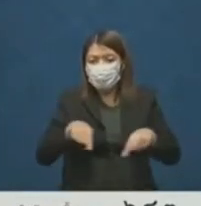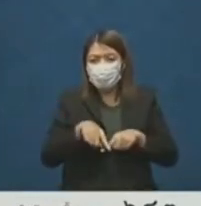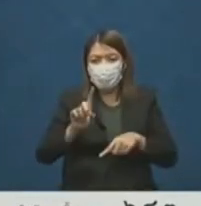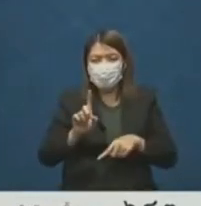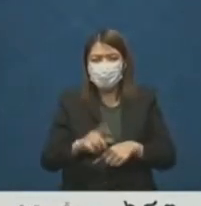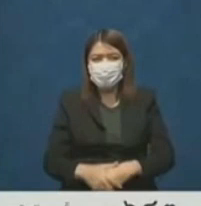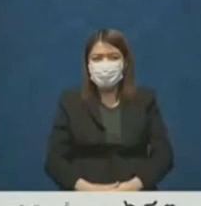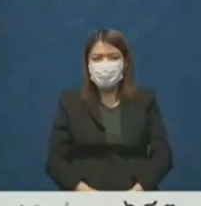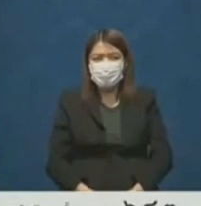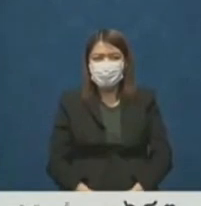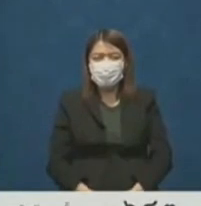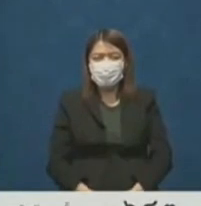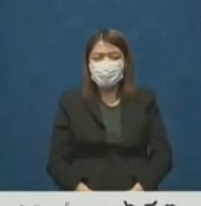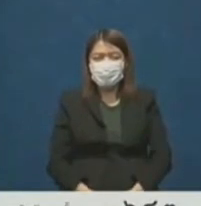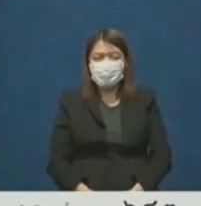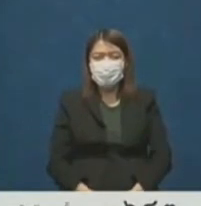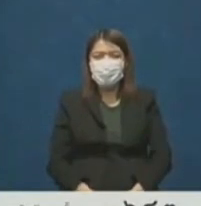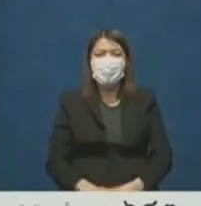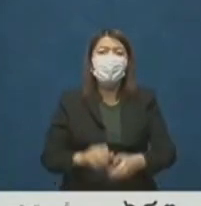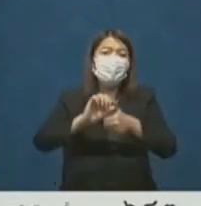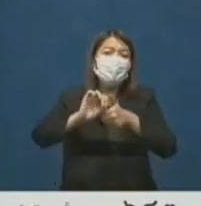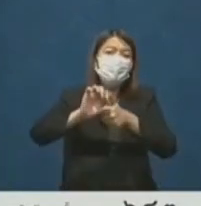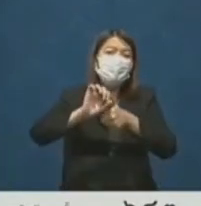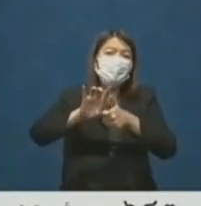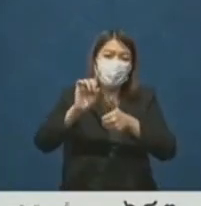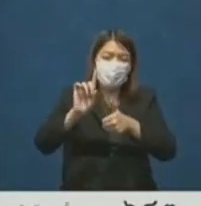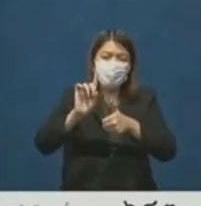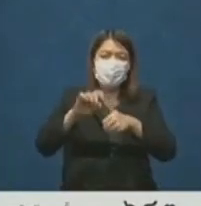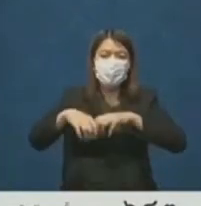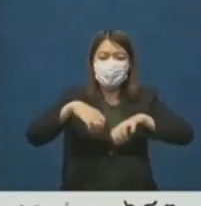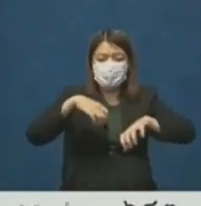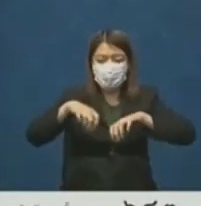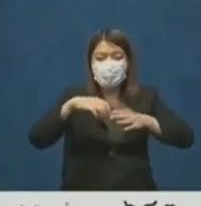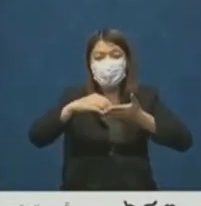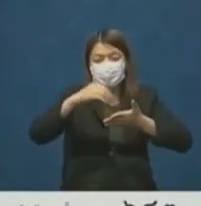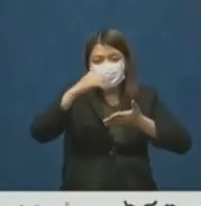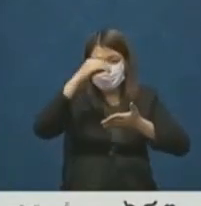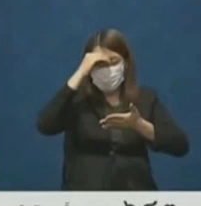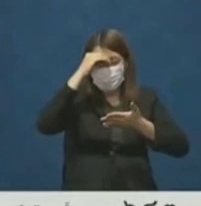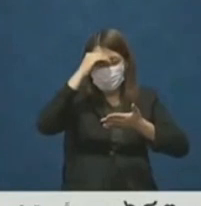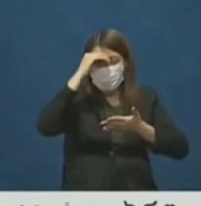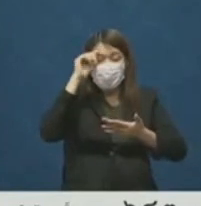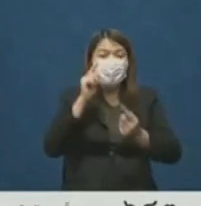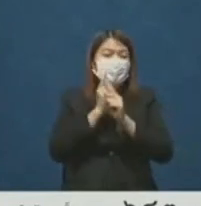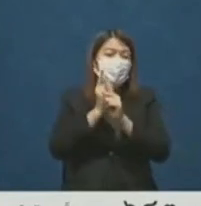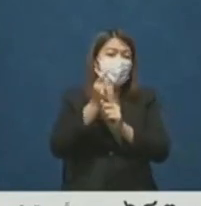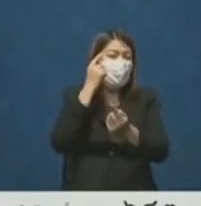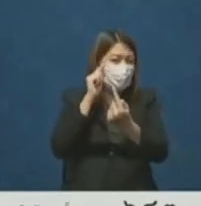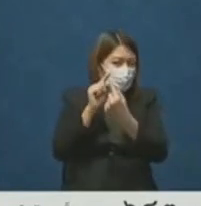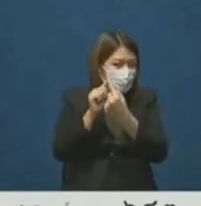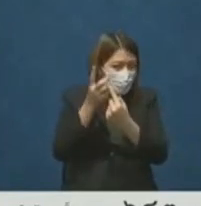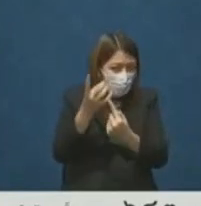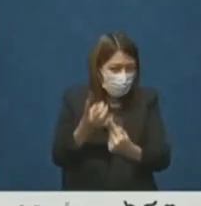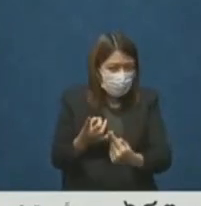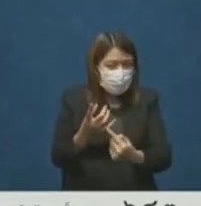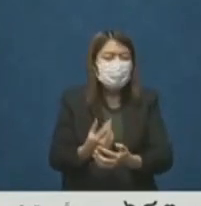ให้ตอบแต่ว่าผมมีข้อเสนอท่านประธานครับว่าการจัดการศึกษาต้องเป็นไปเพื่อวัตถุ